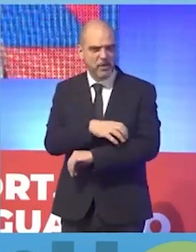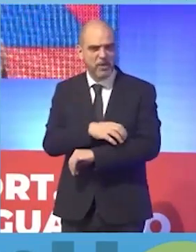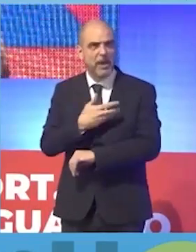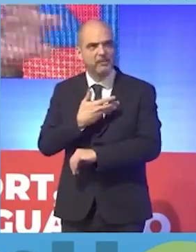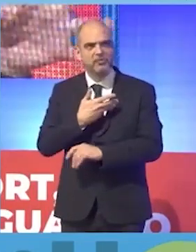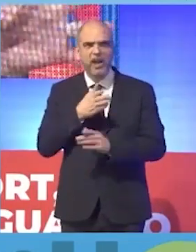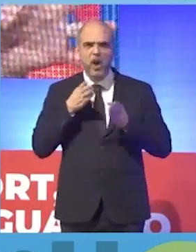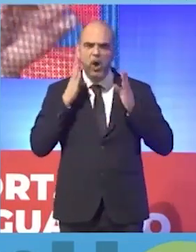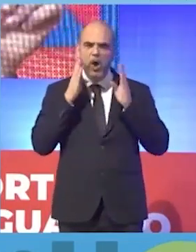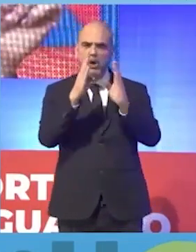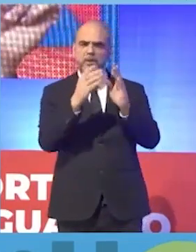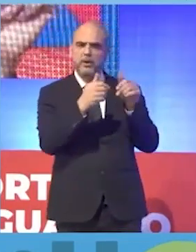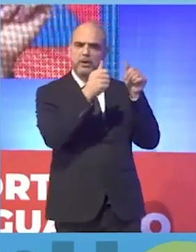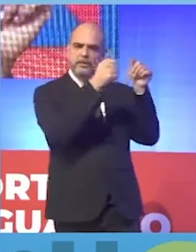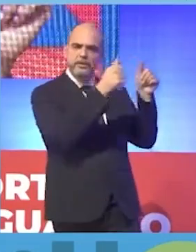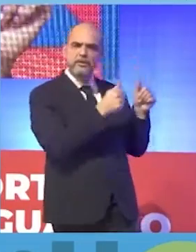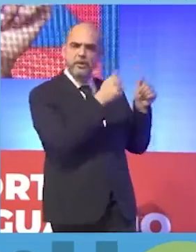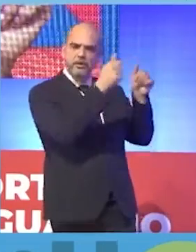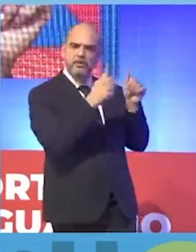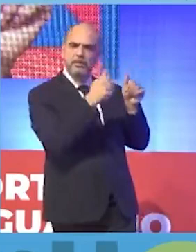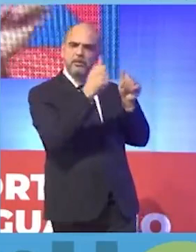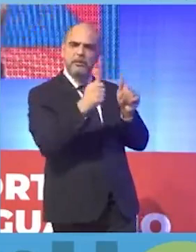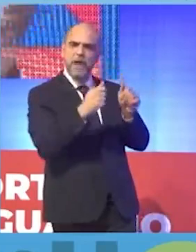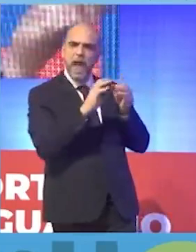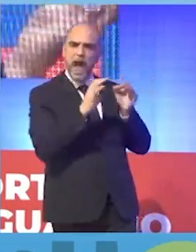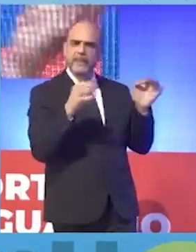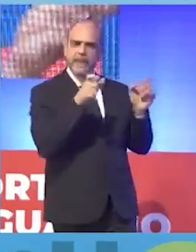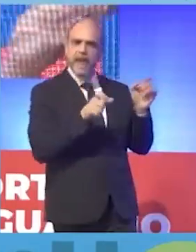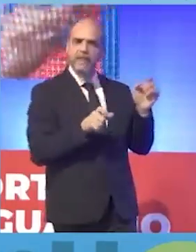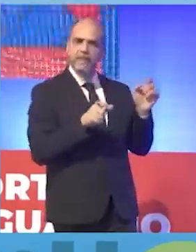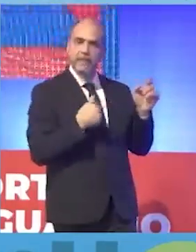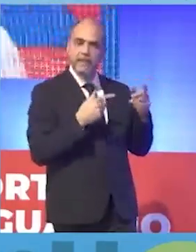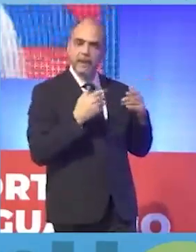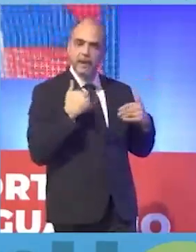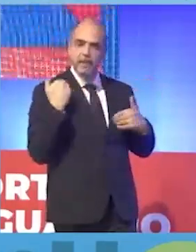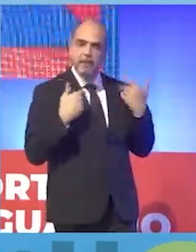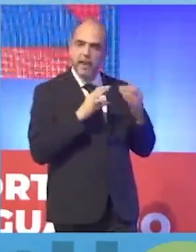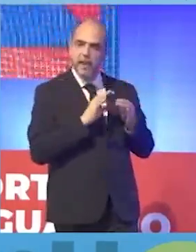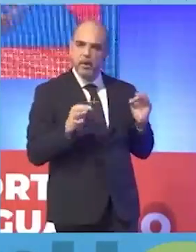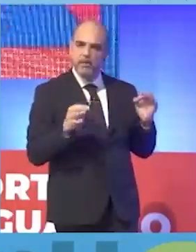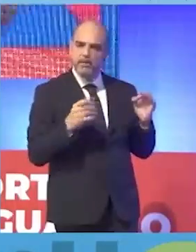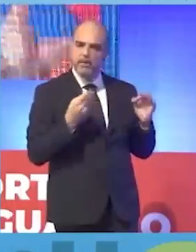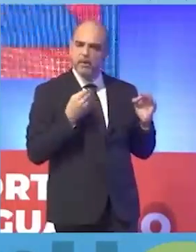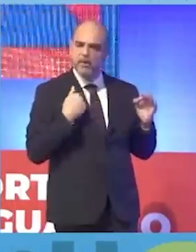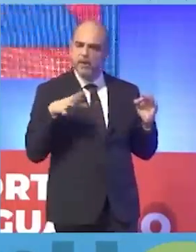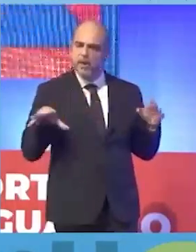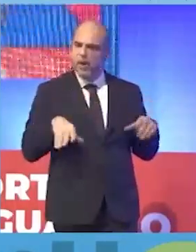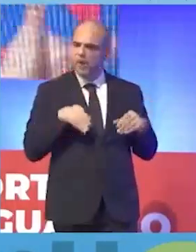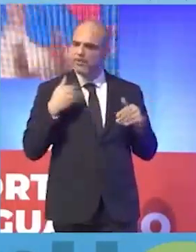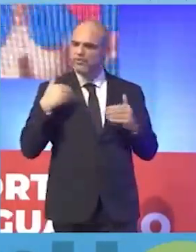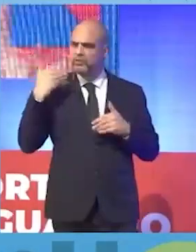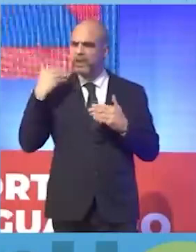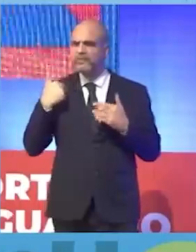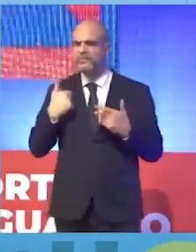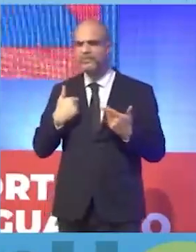di atleti paralimpici. E quando io ho iniziato, sapete, per fare il training, per provare